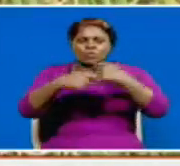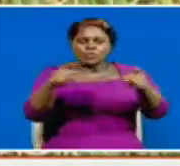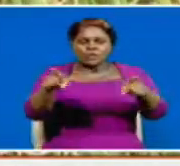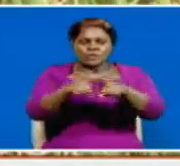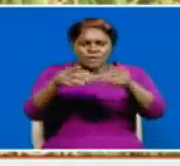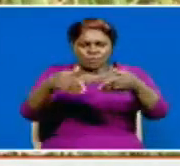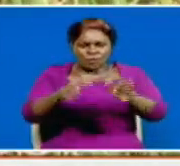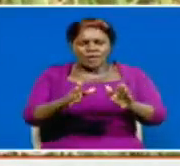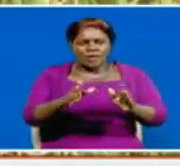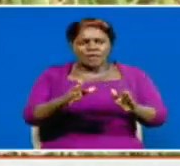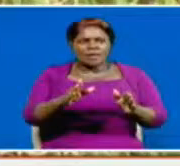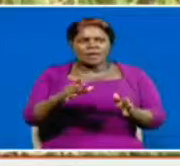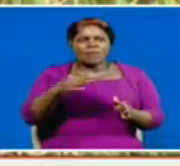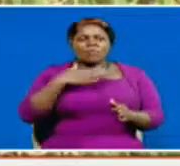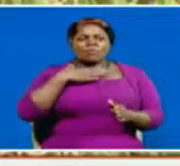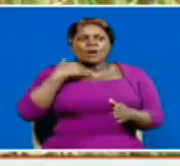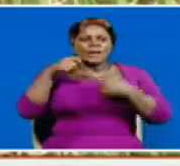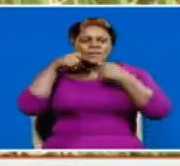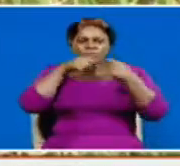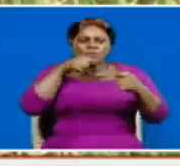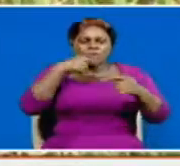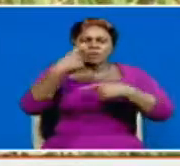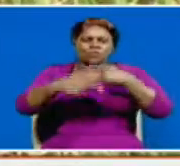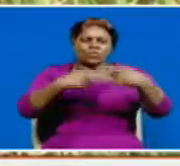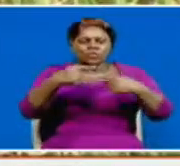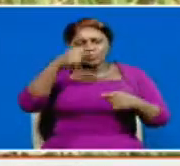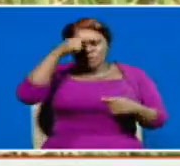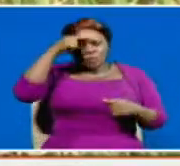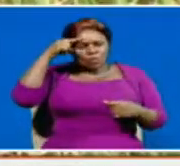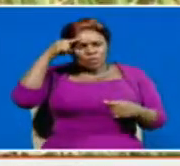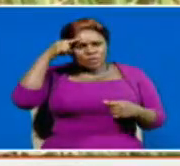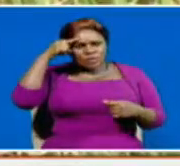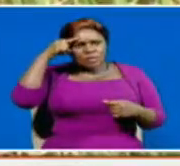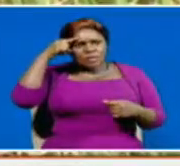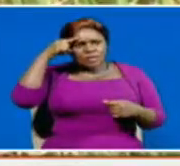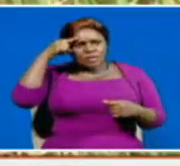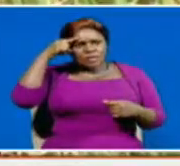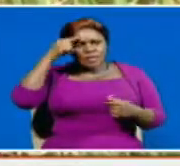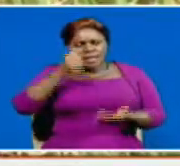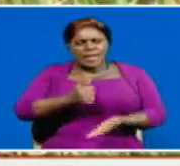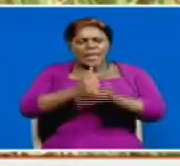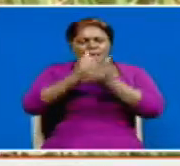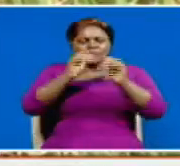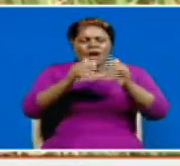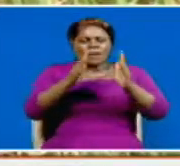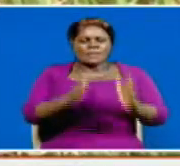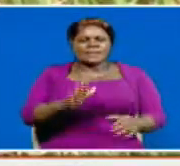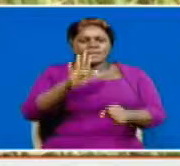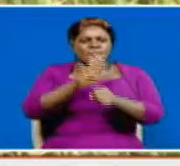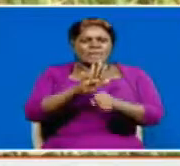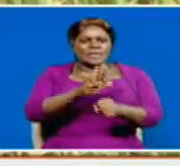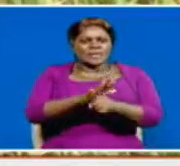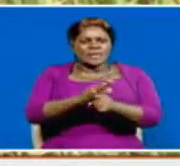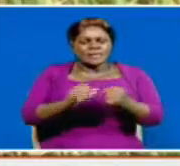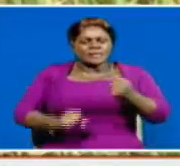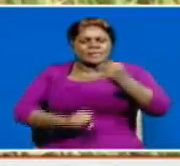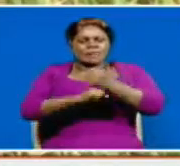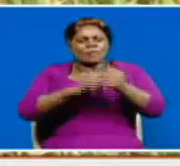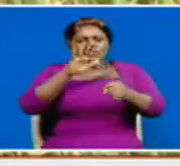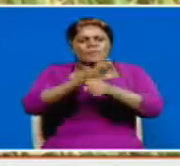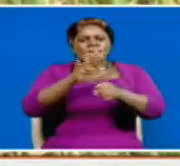sababu, nasi nasema tunataka miwa endelee. Kwa sababu inashika wakulima wengi, inashika citizens